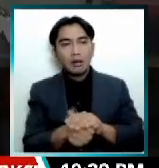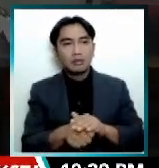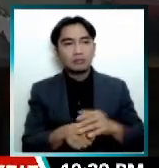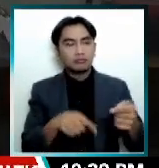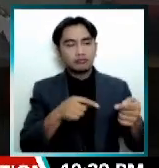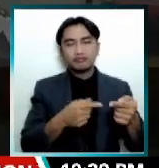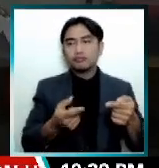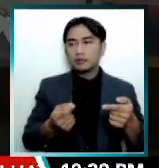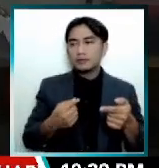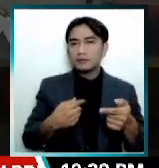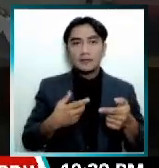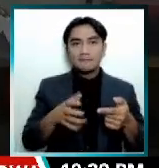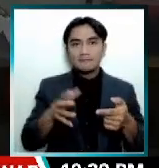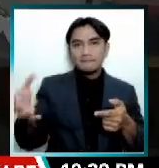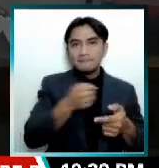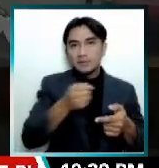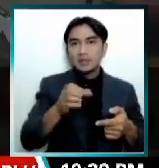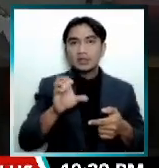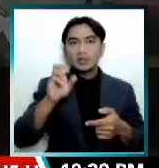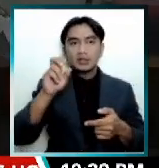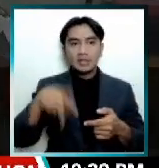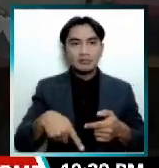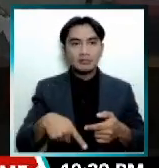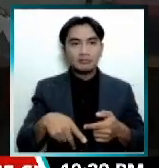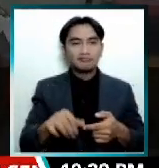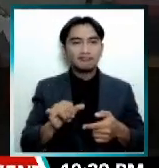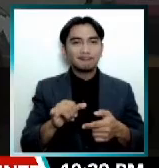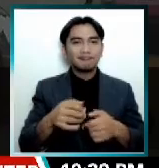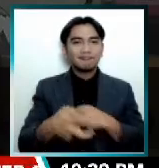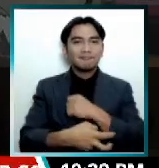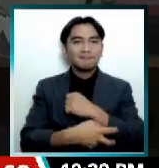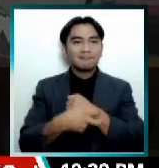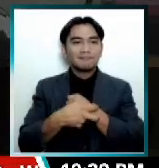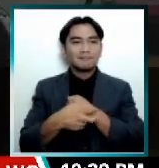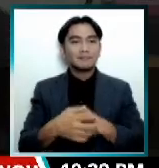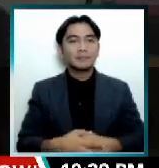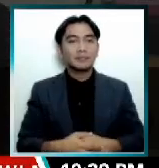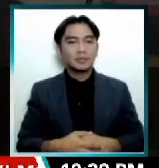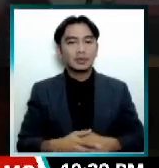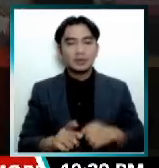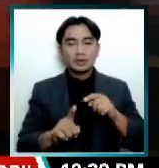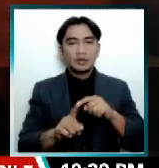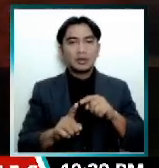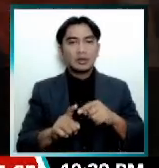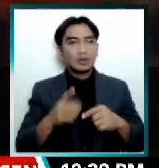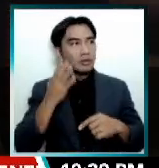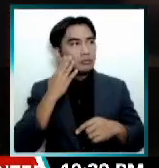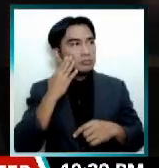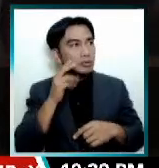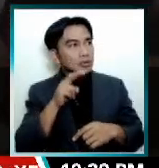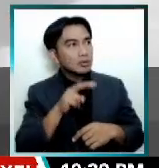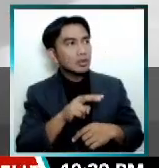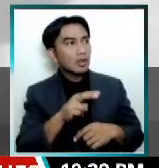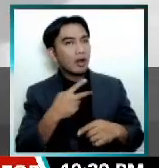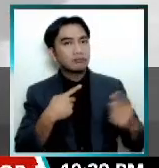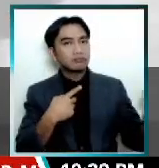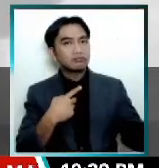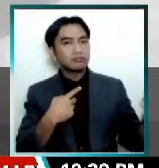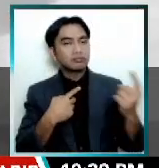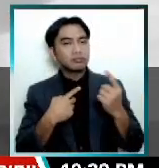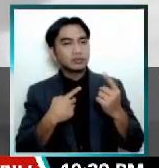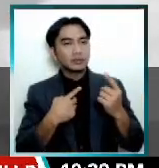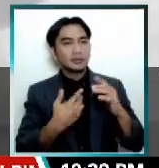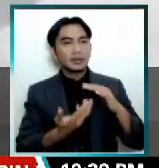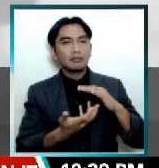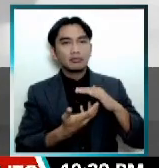naka-charge na cellphone bago umalis. Nalaman lang ng empleyado na wala na ang suspect nang may dumating na customer. Naaresto